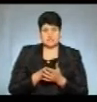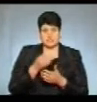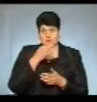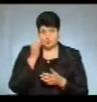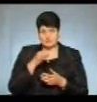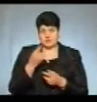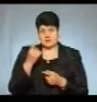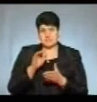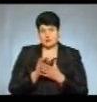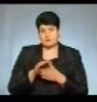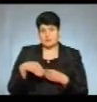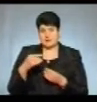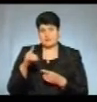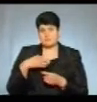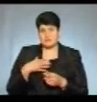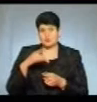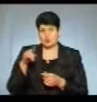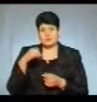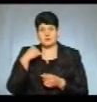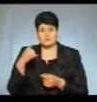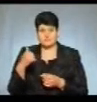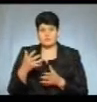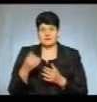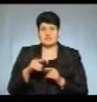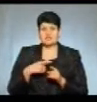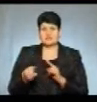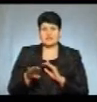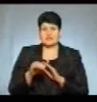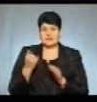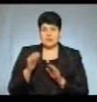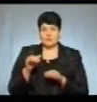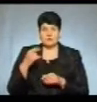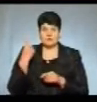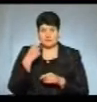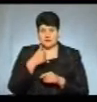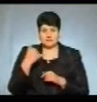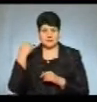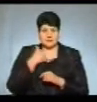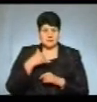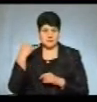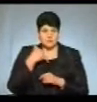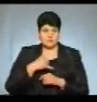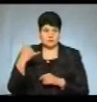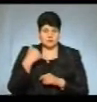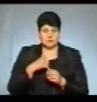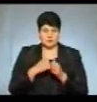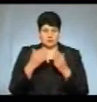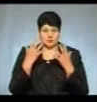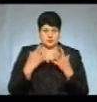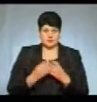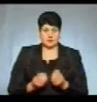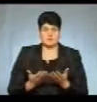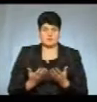мій телефон як поручителю і взяла швидкий кредит. Потім мені рік телефонували і кожного дня, і по декілька разів на